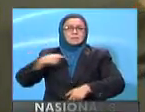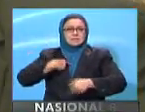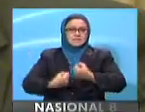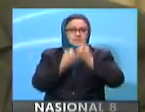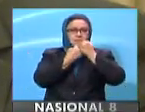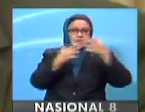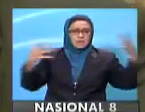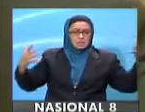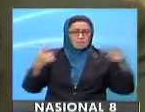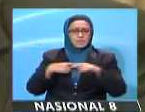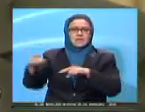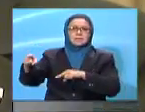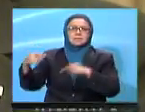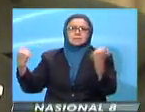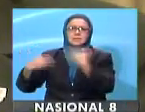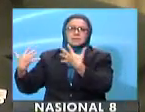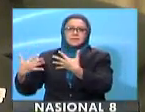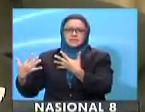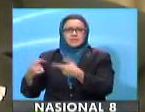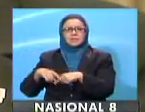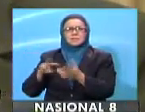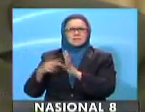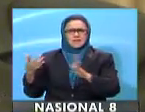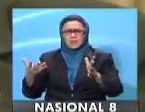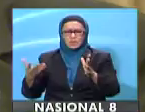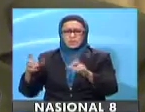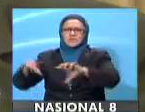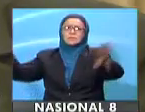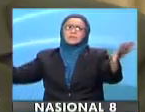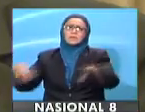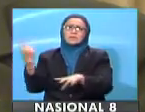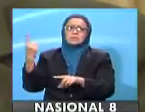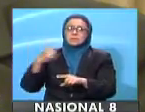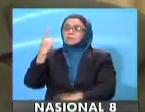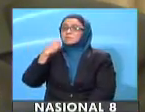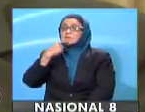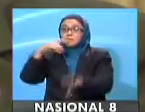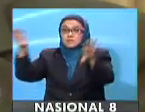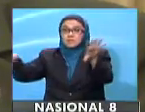lah. So they have to do something, you know. So whoever did it, I don't know who did it lah.